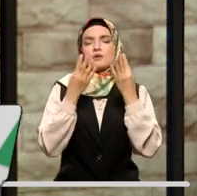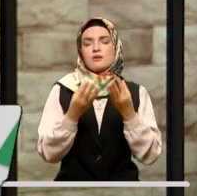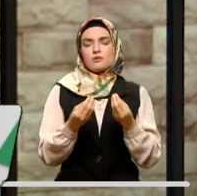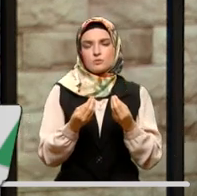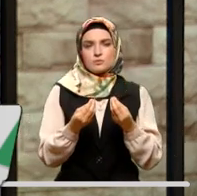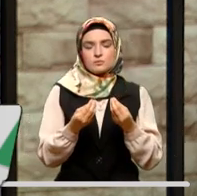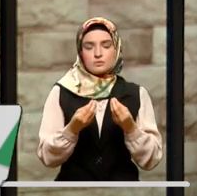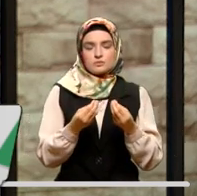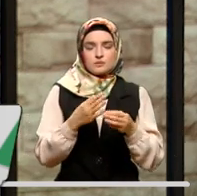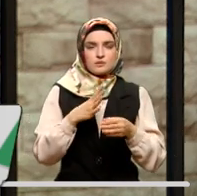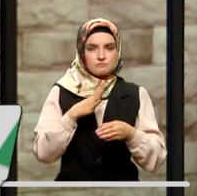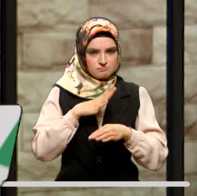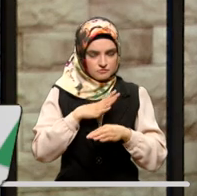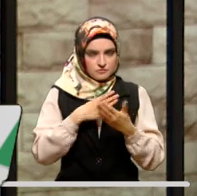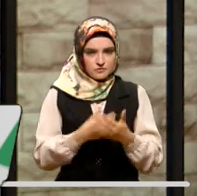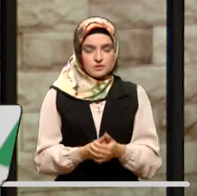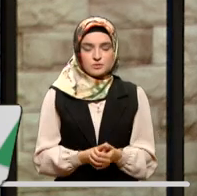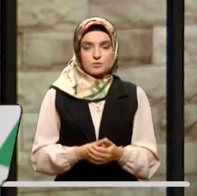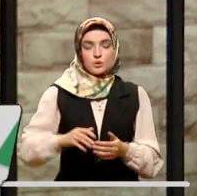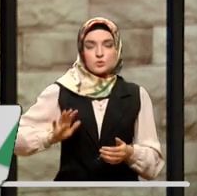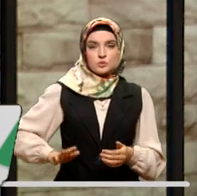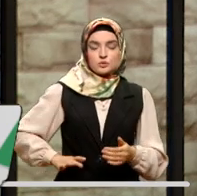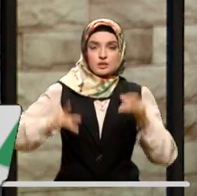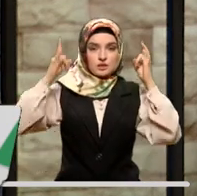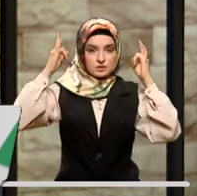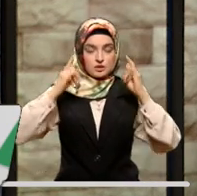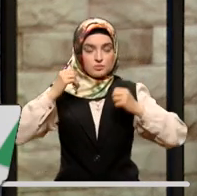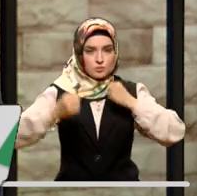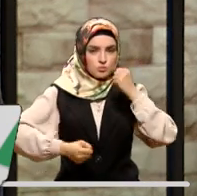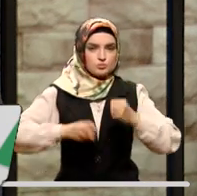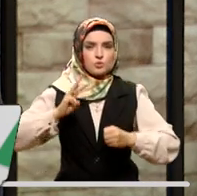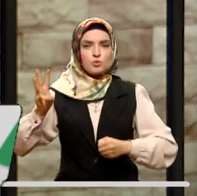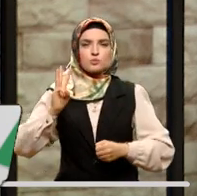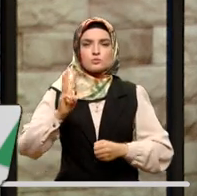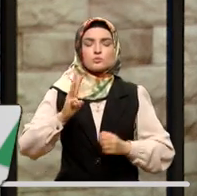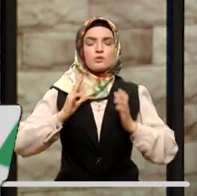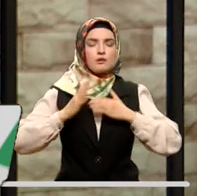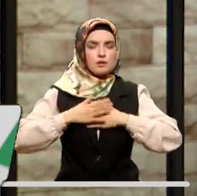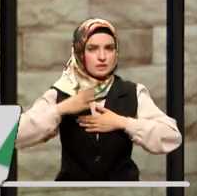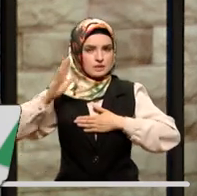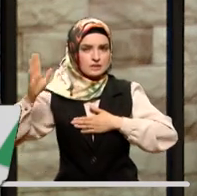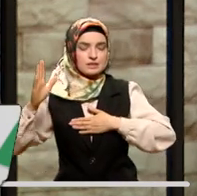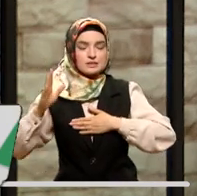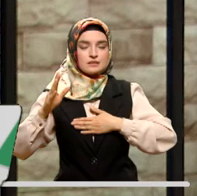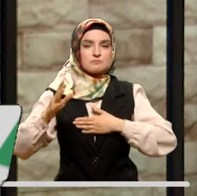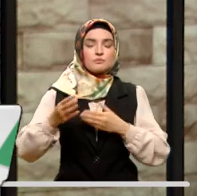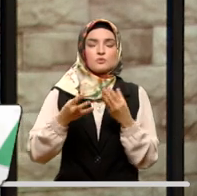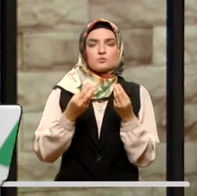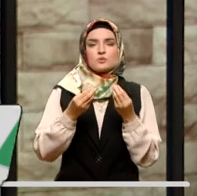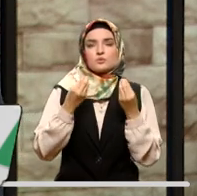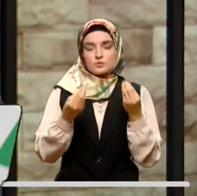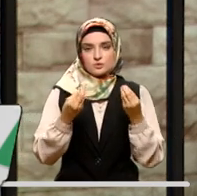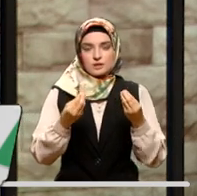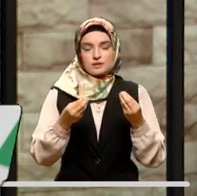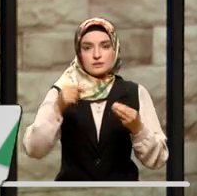mutlu ediyordu bizi. Çocukken okuduğumuz camilerde koştuğumuz, teravihlere gittiğimiz namazların tadı o kadar başkaydı ki. Şimdi